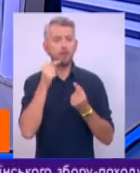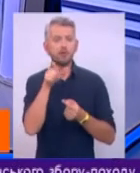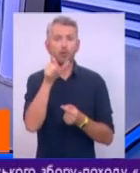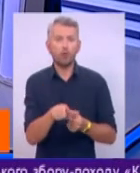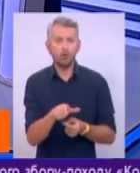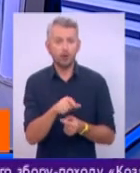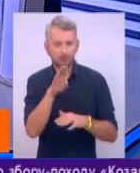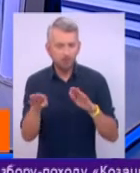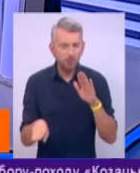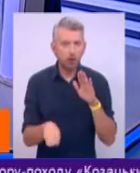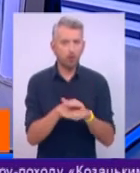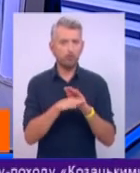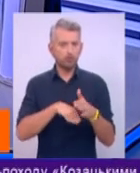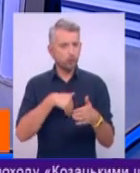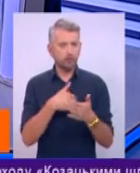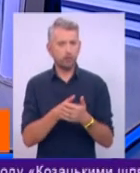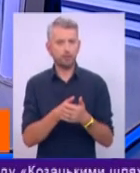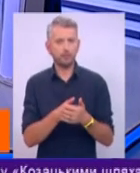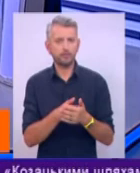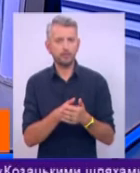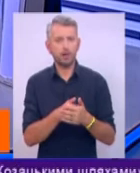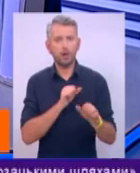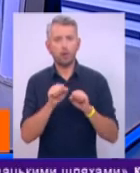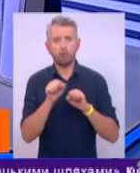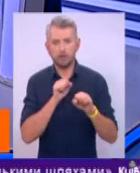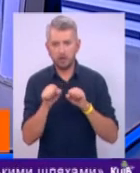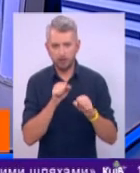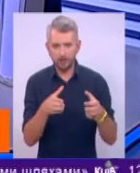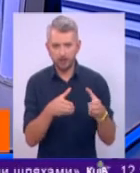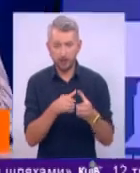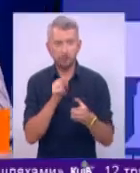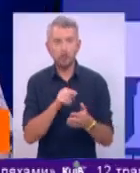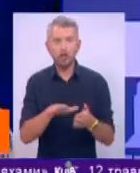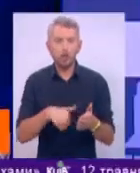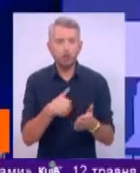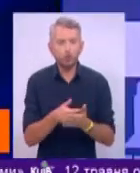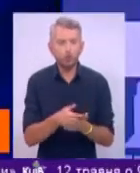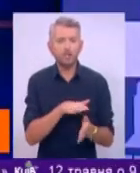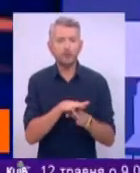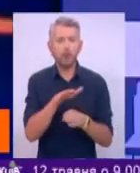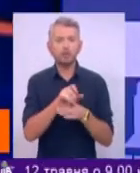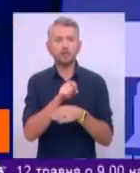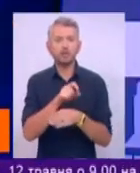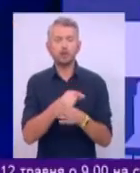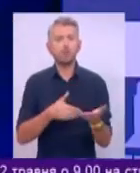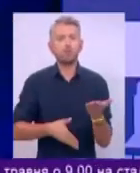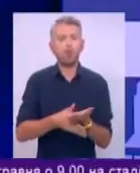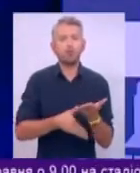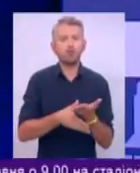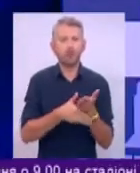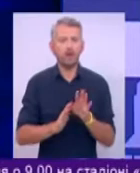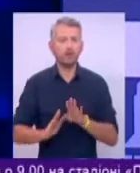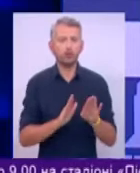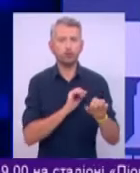досі підпорядковуються командирам відділень. Вони досі, по суті, виконують функції помічника,